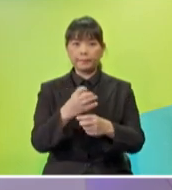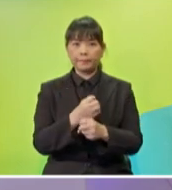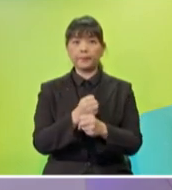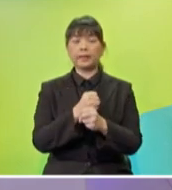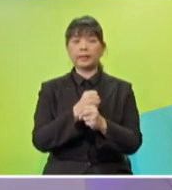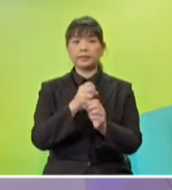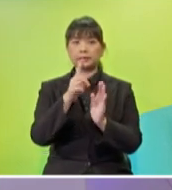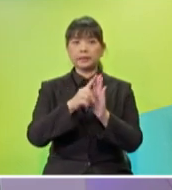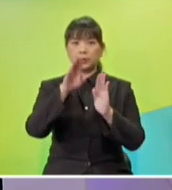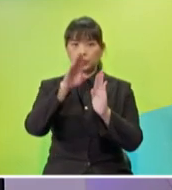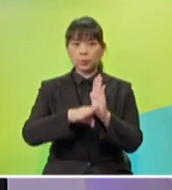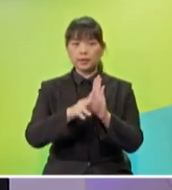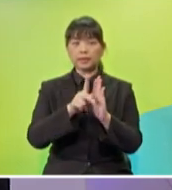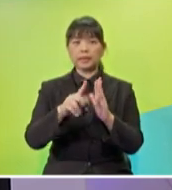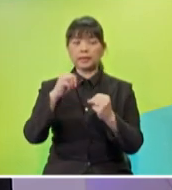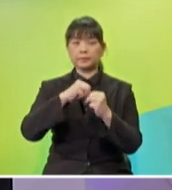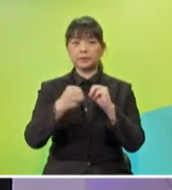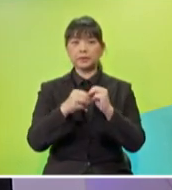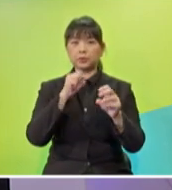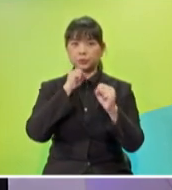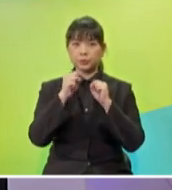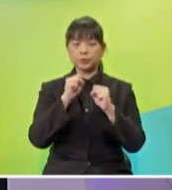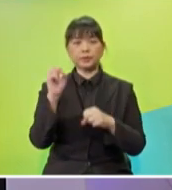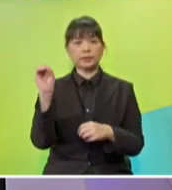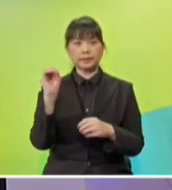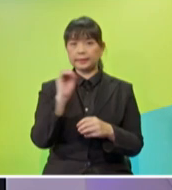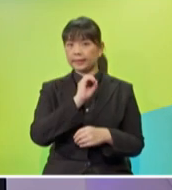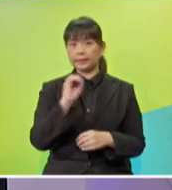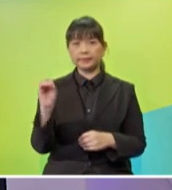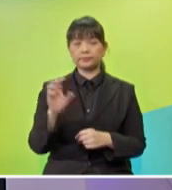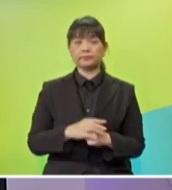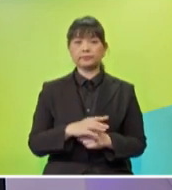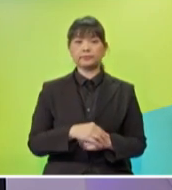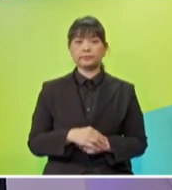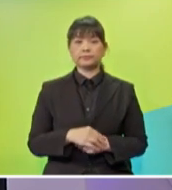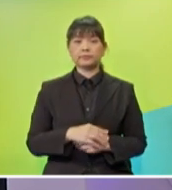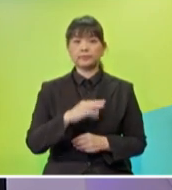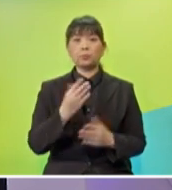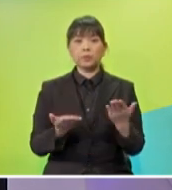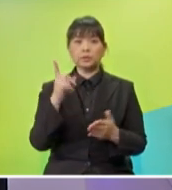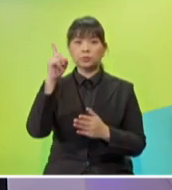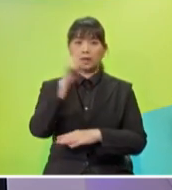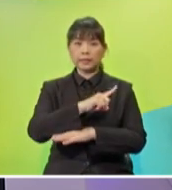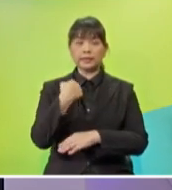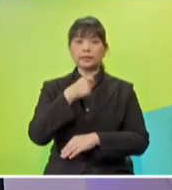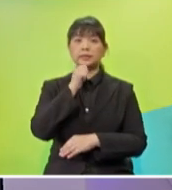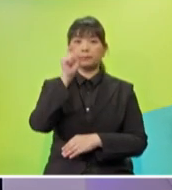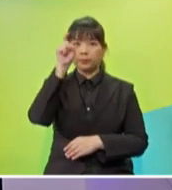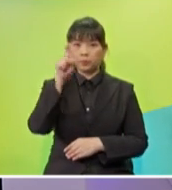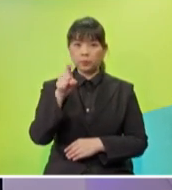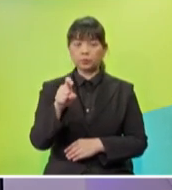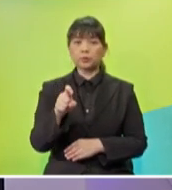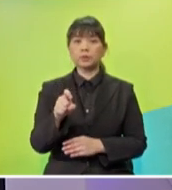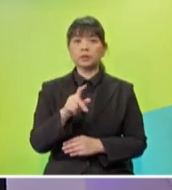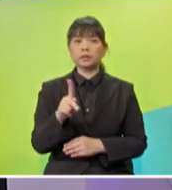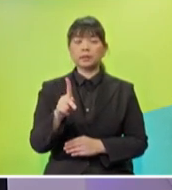tidak ada mungkin satu hari nanti kita pun tidak perlu lagi polis untuk mengawal keselamatan